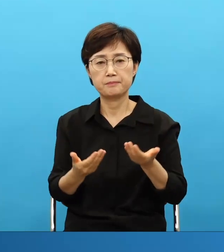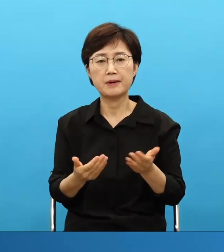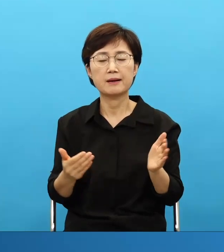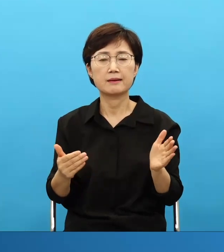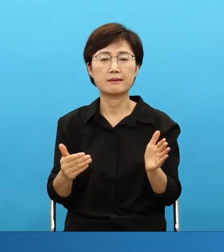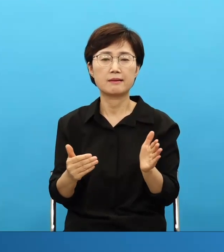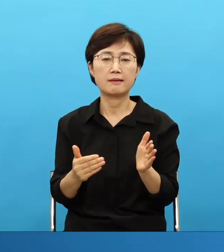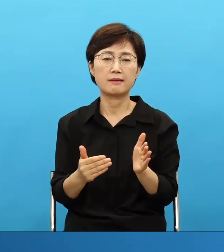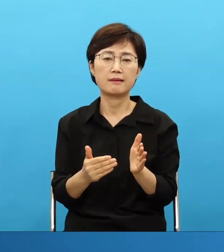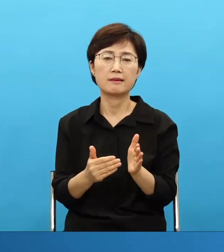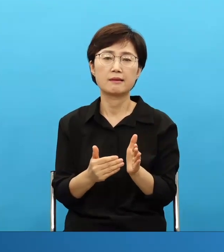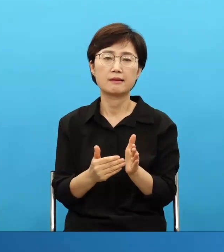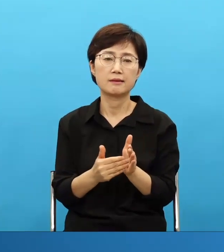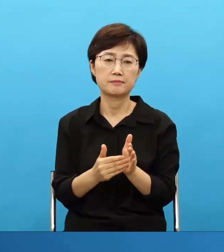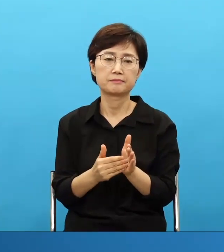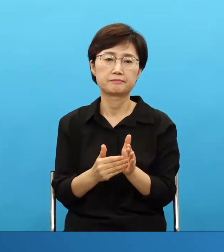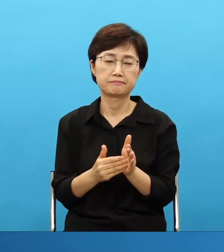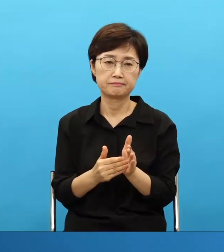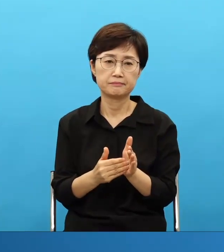서하